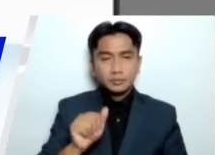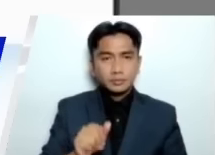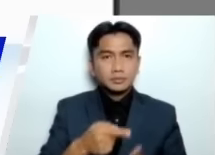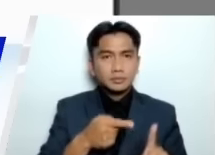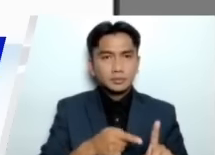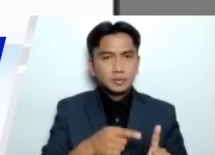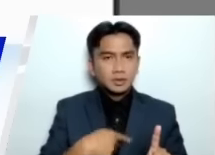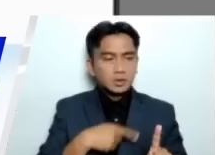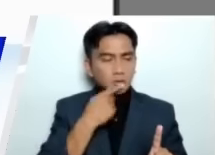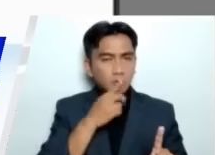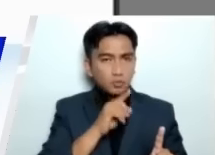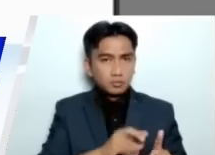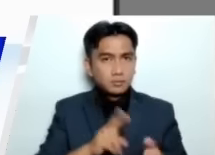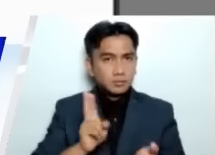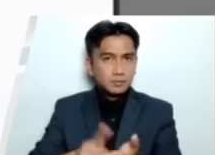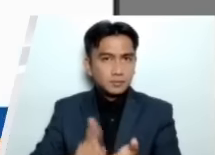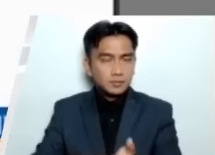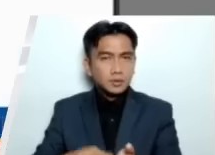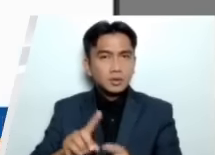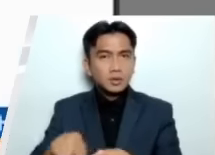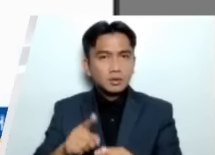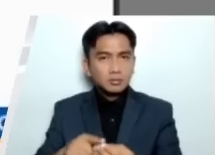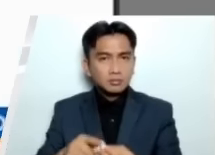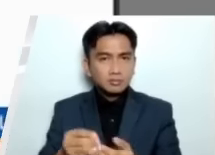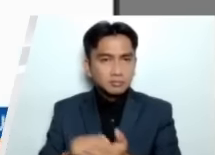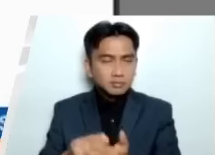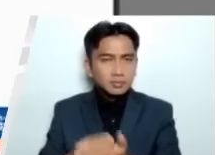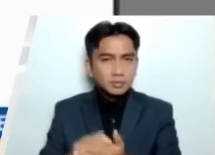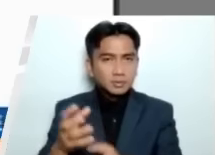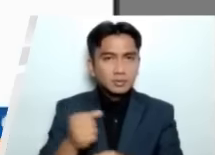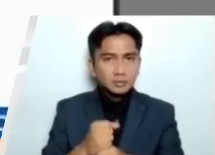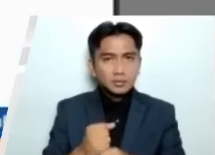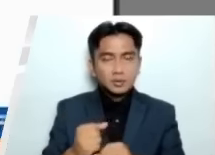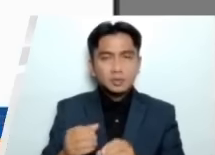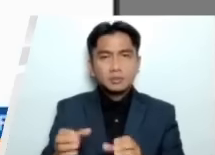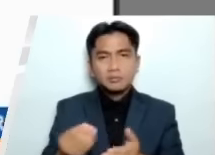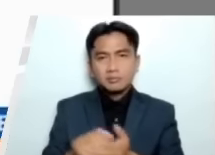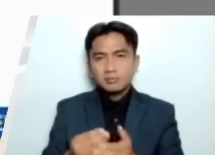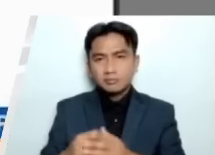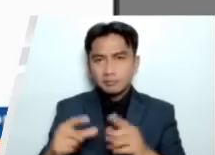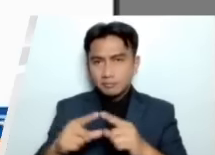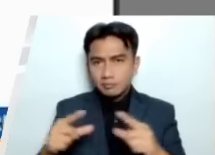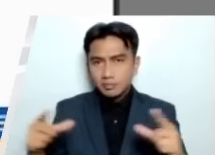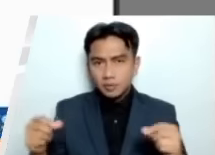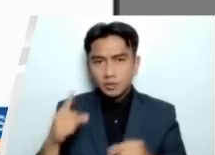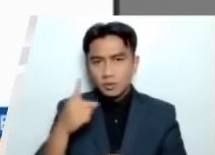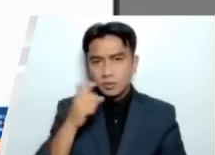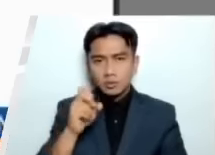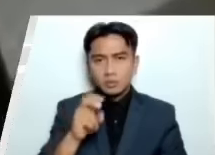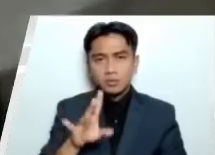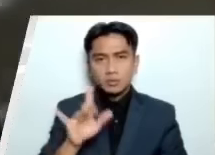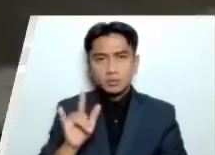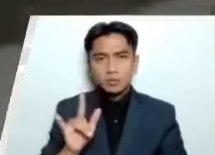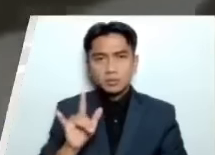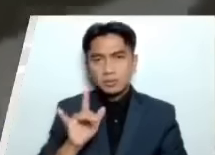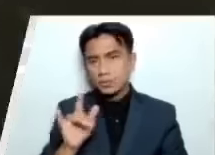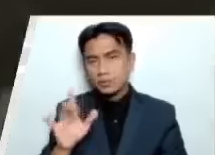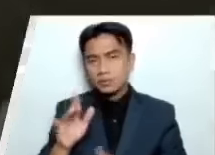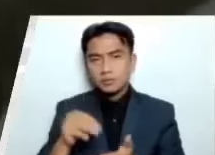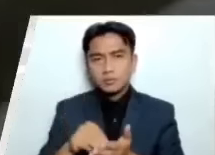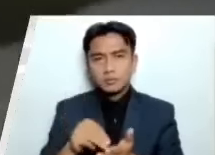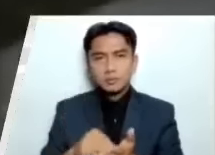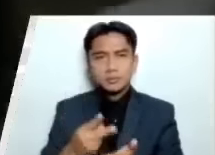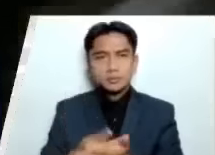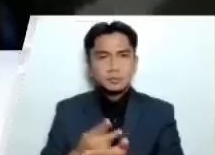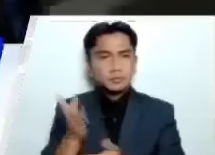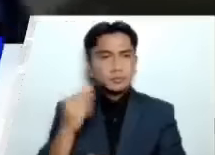sa disbursement voucher at kumuha ng cheque para sa 125 million pesos noong December 2022. Pero habang